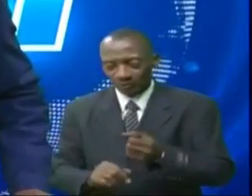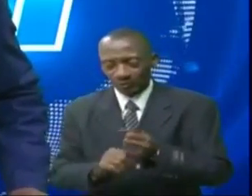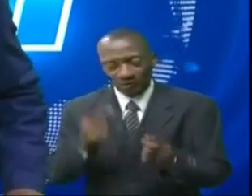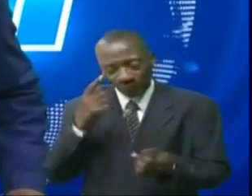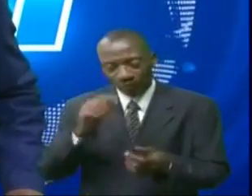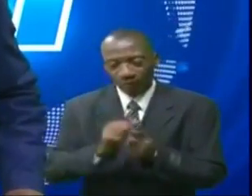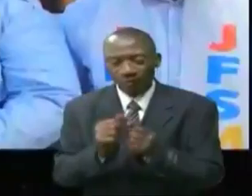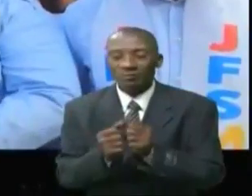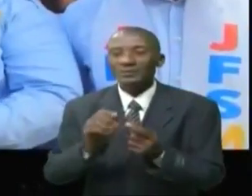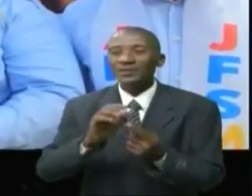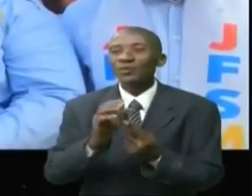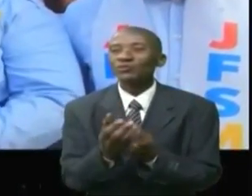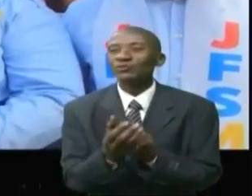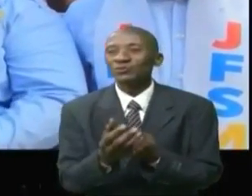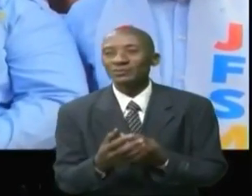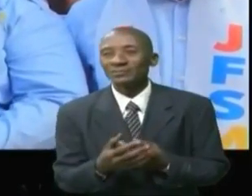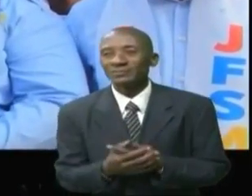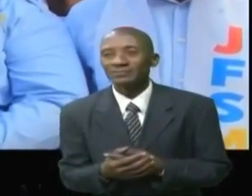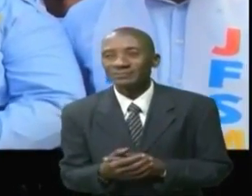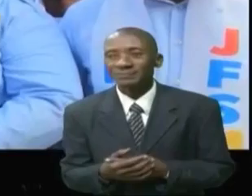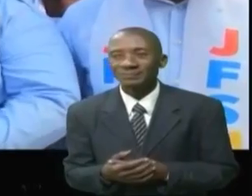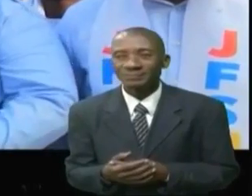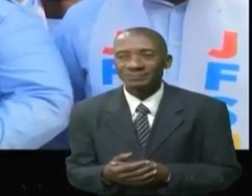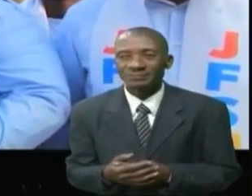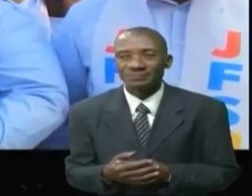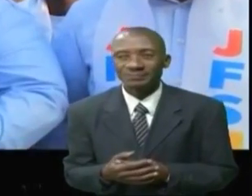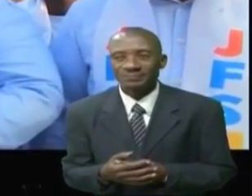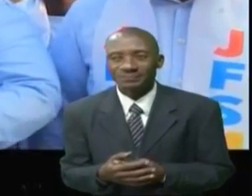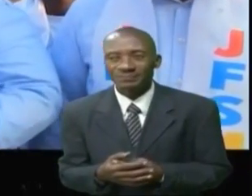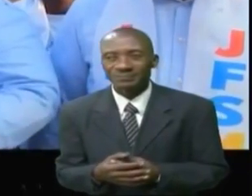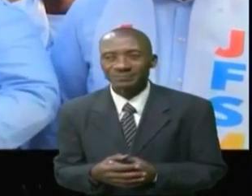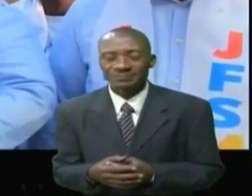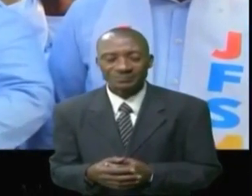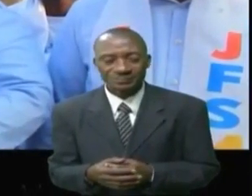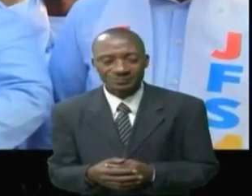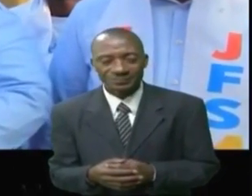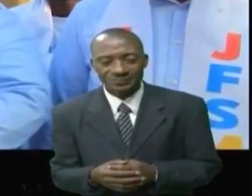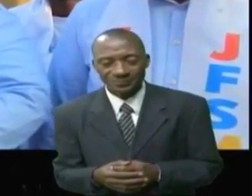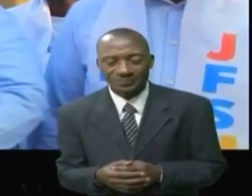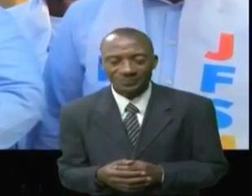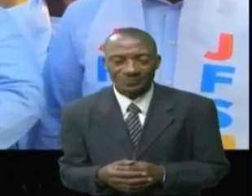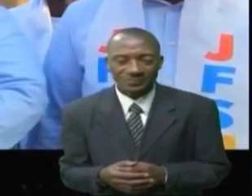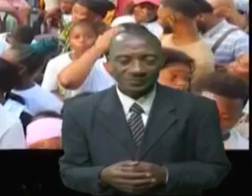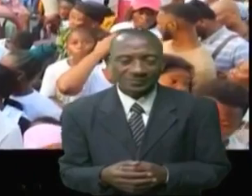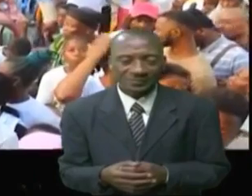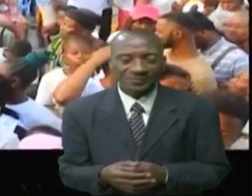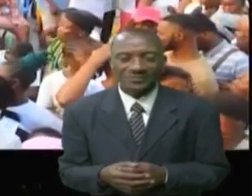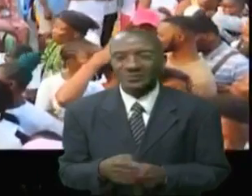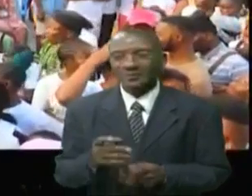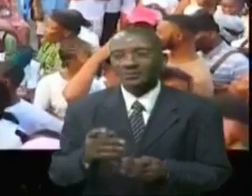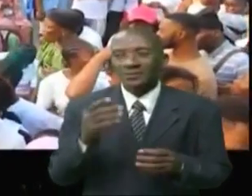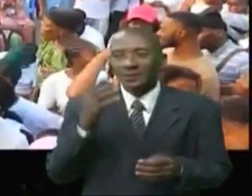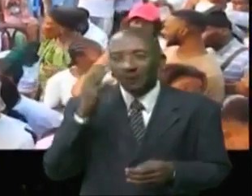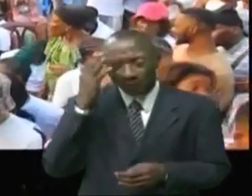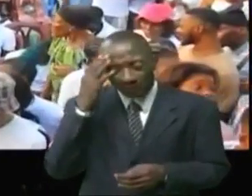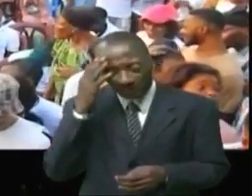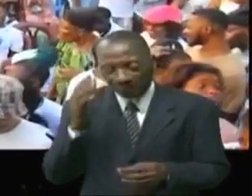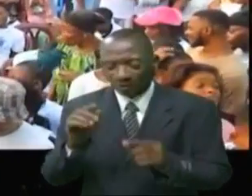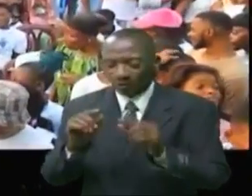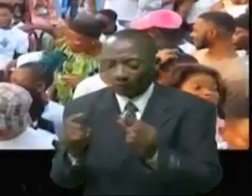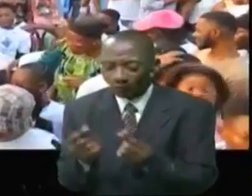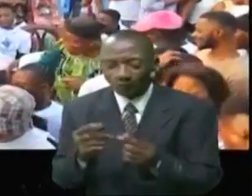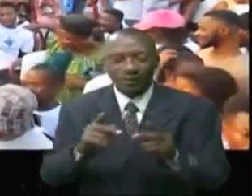l'écoute. Invité ce dimanche, on a constaté tous les jeunes de quatre coins